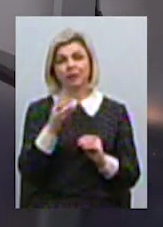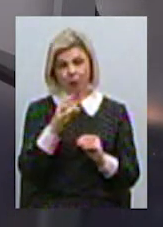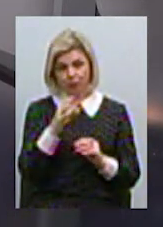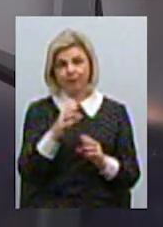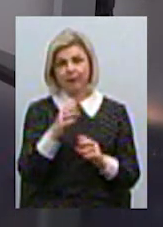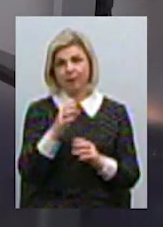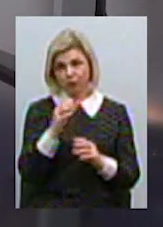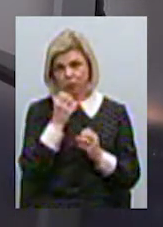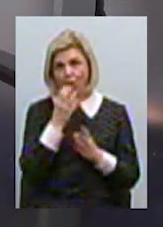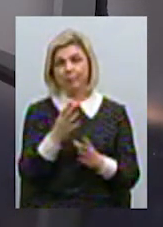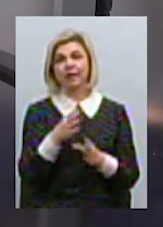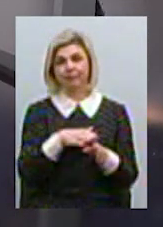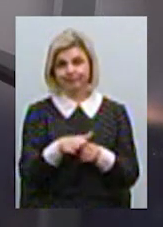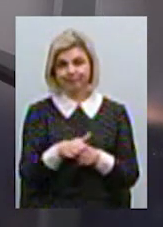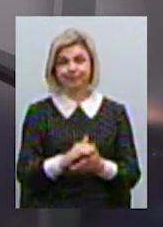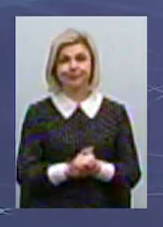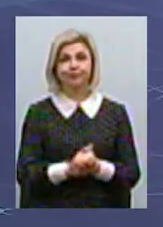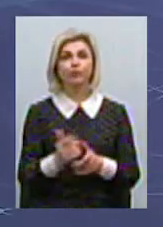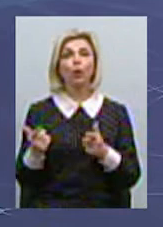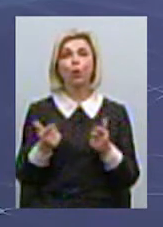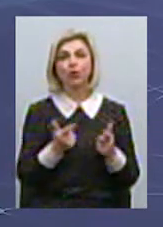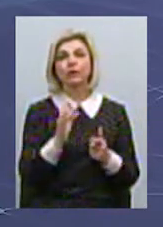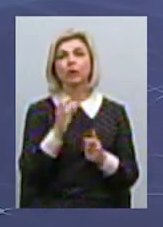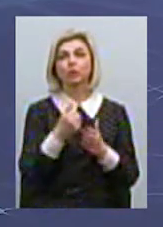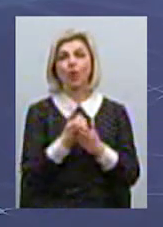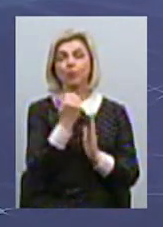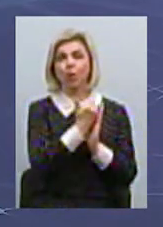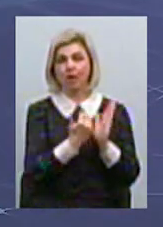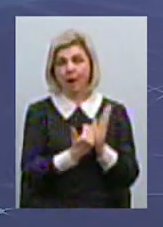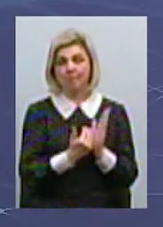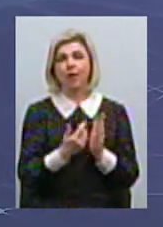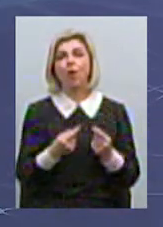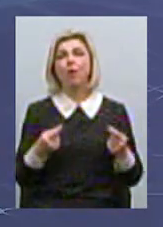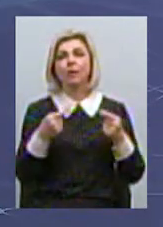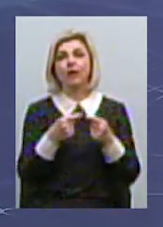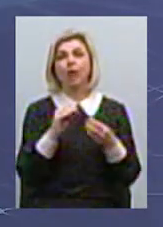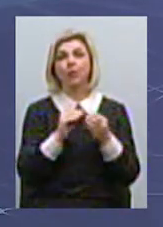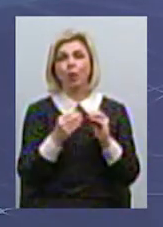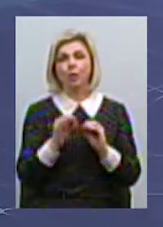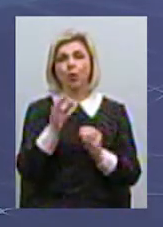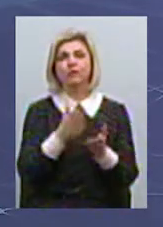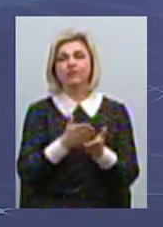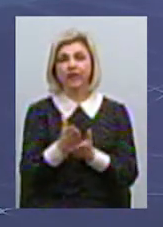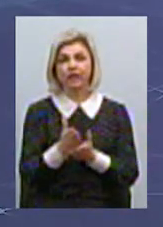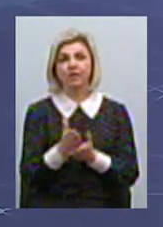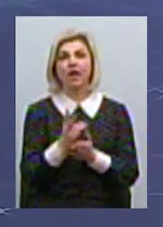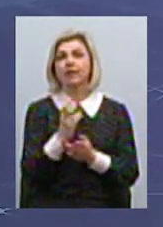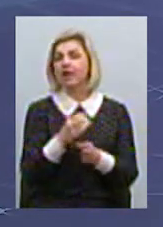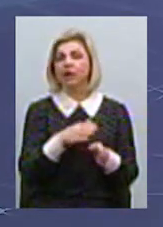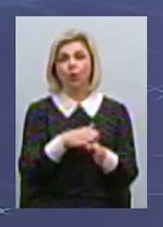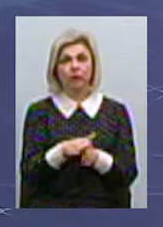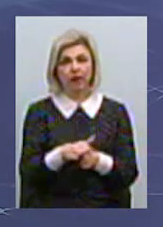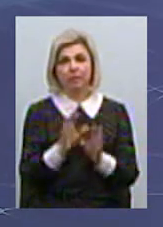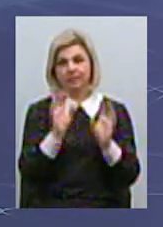добре. Готуючись до програми, ми з колегами визначили ту проблемою у сфері дотримання, або, скоріше,